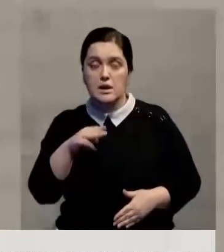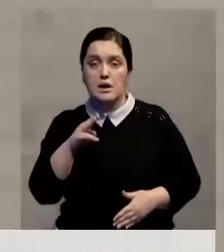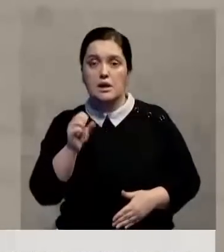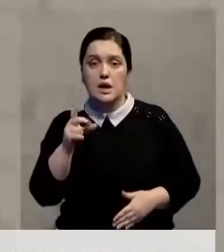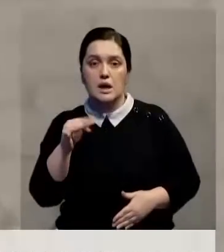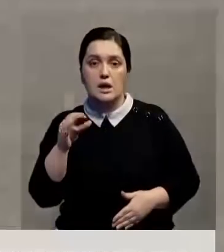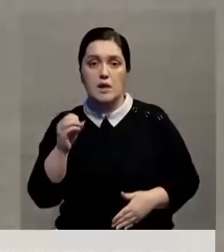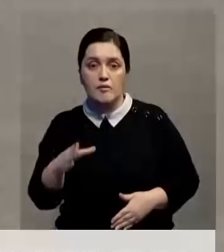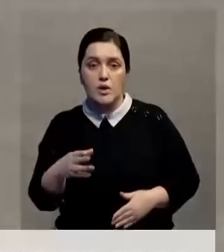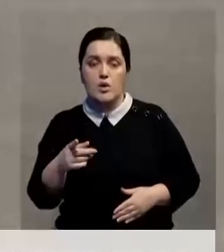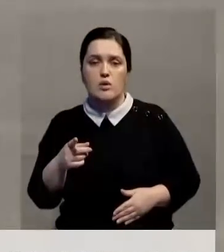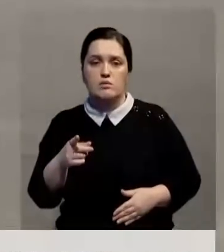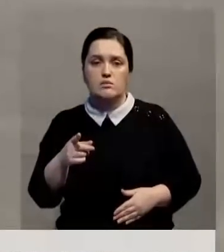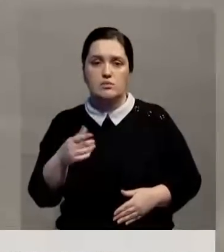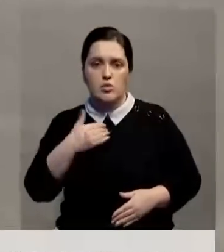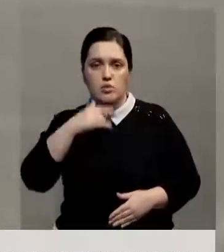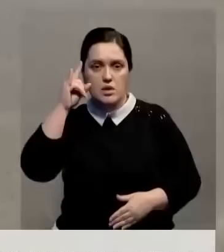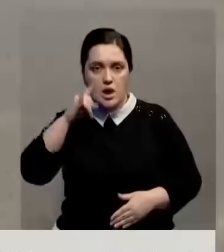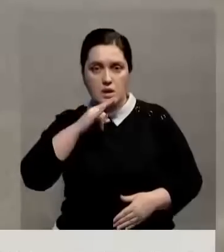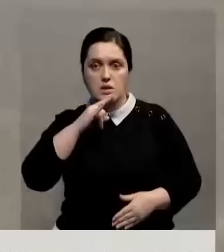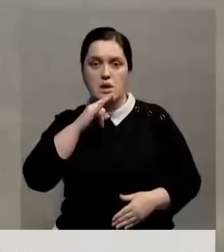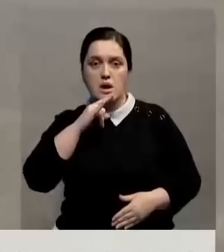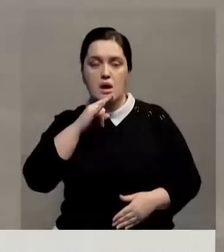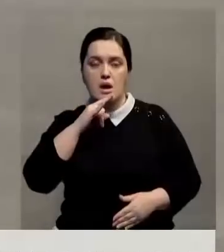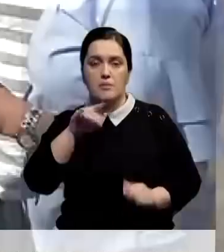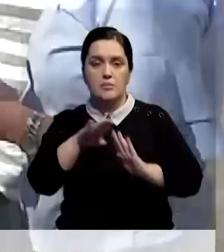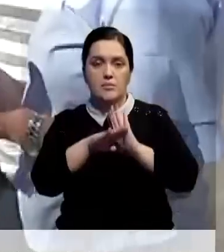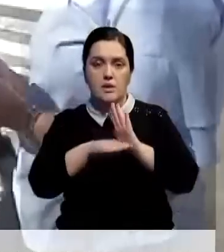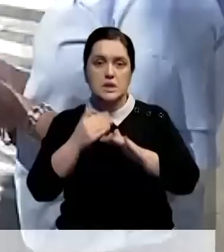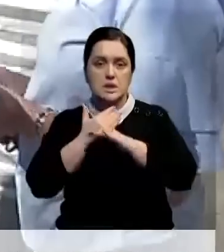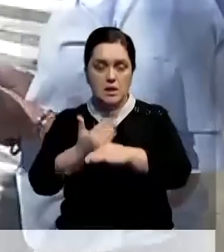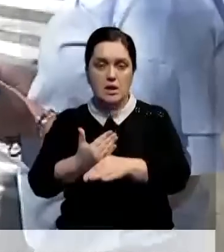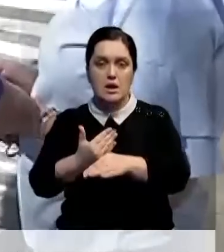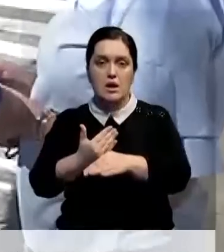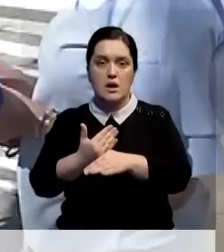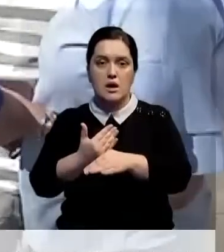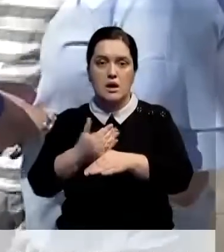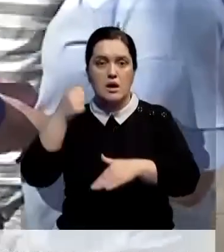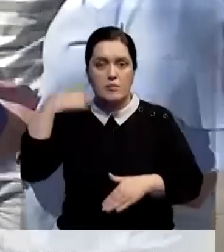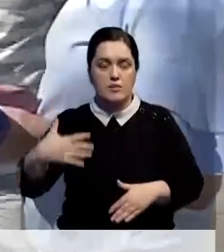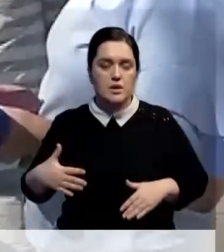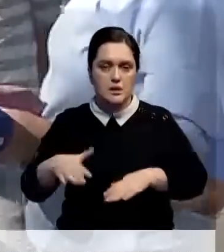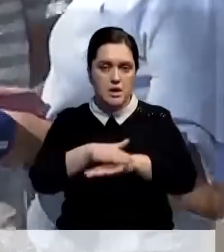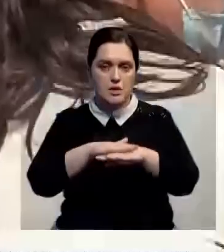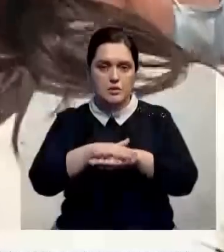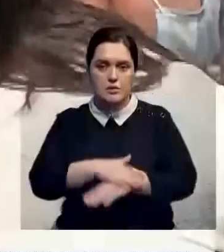Талгат Калиев подчеркнул твердую приверженность Казахстана своим обязательствам по оказанию содействия афганскому